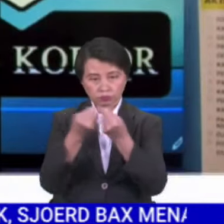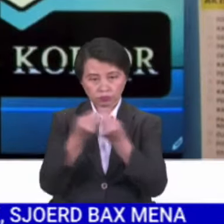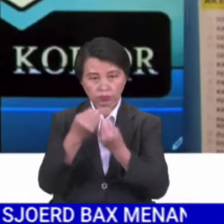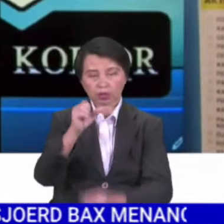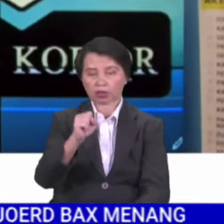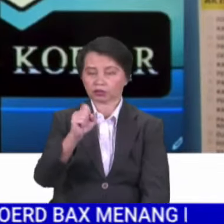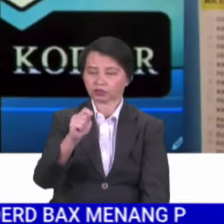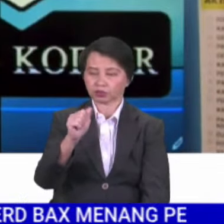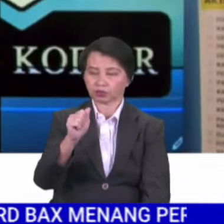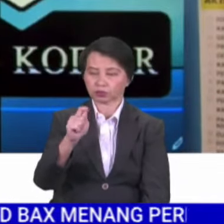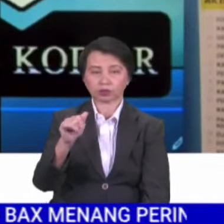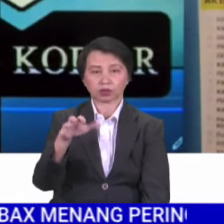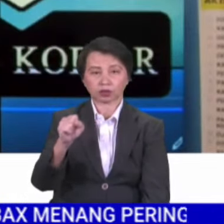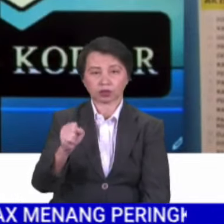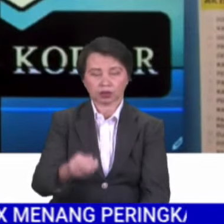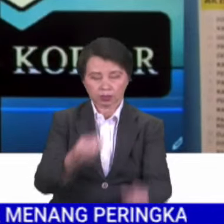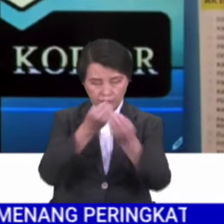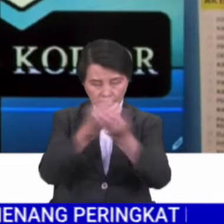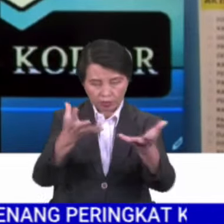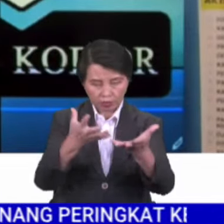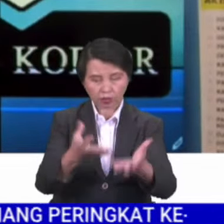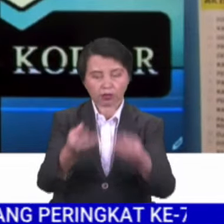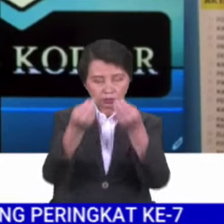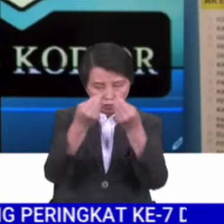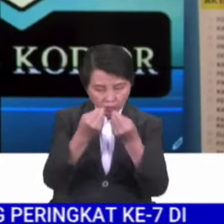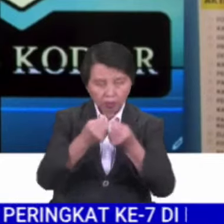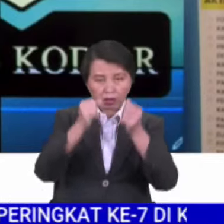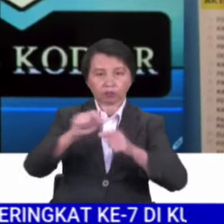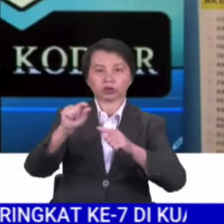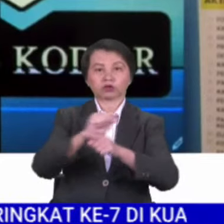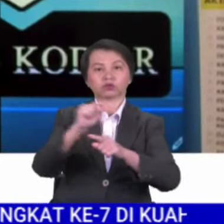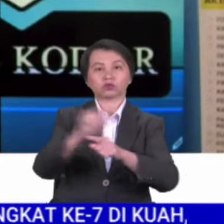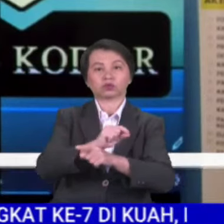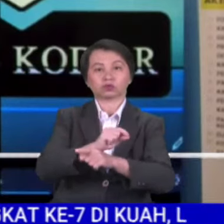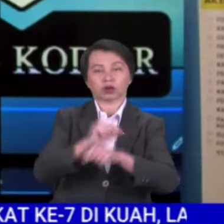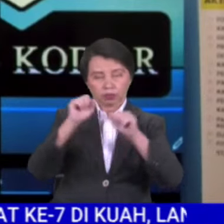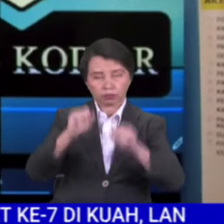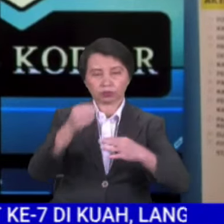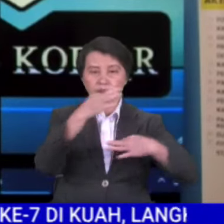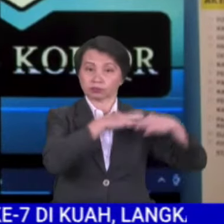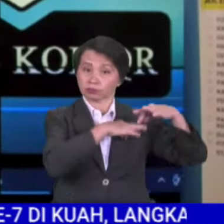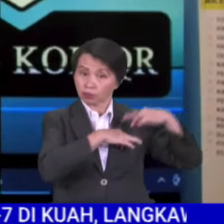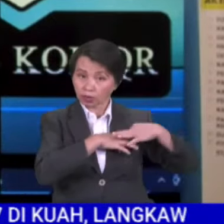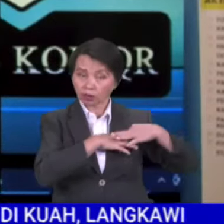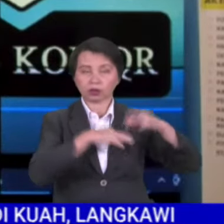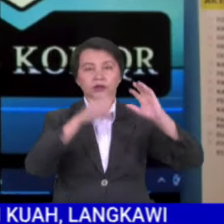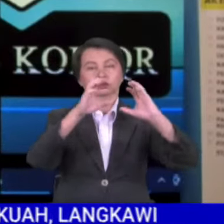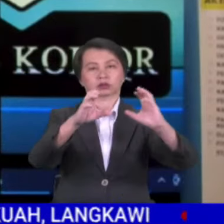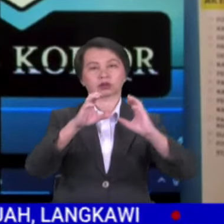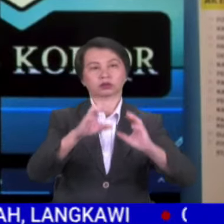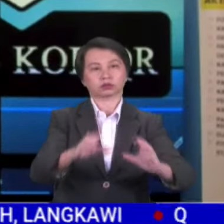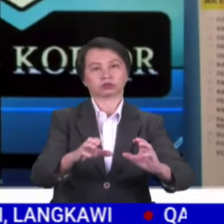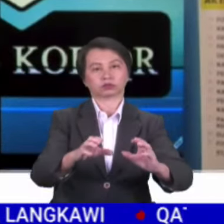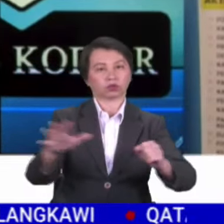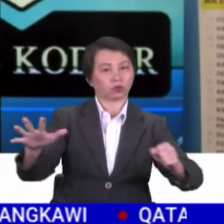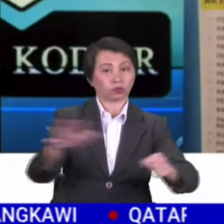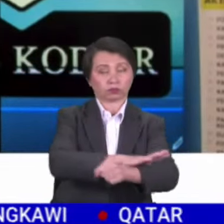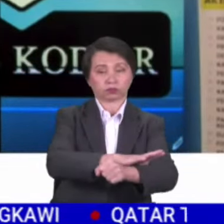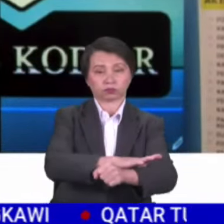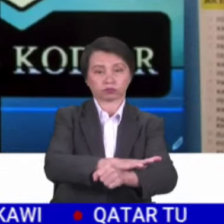satu maklumat, sistem maklumat statistik yang dapat digunapakai, yang dapat dimanfaatkan secara